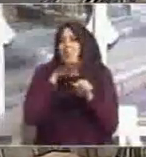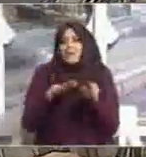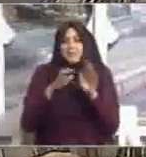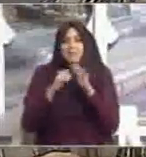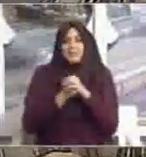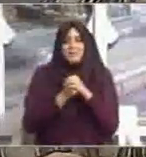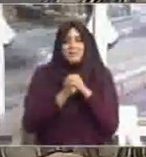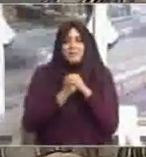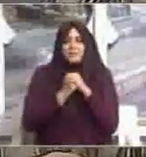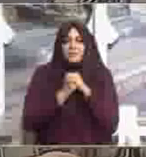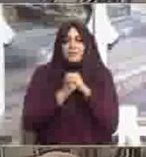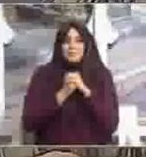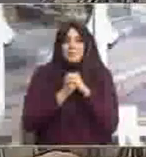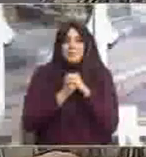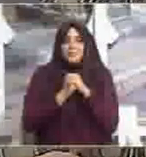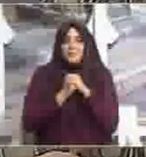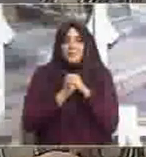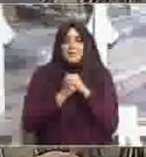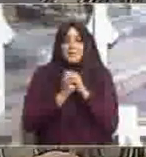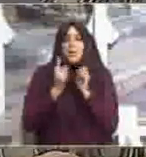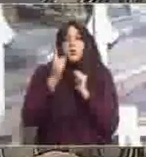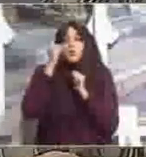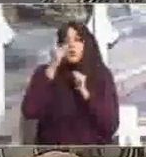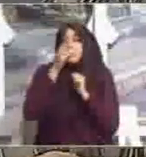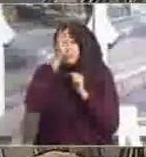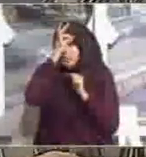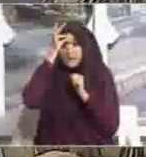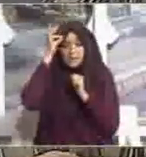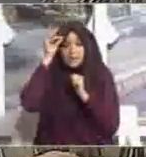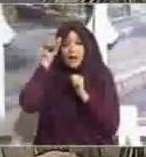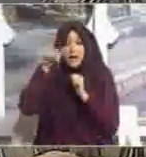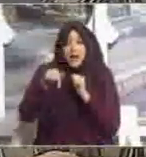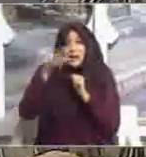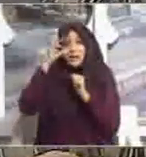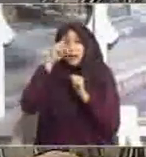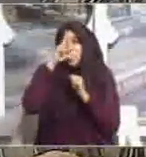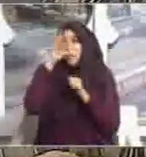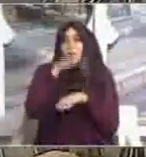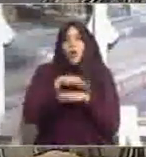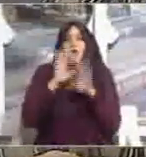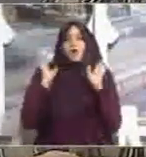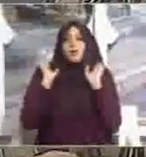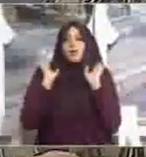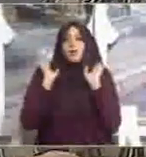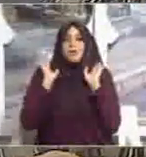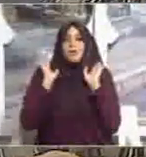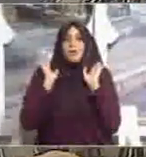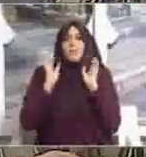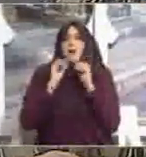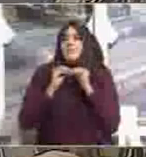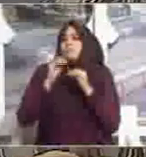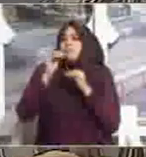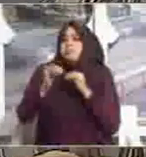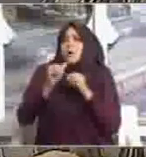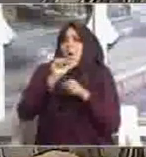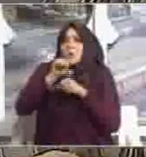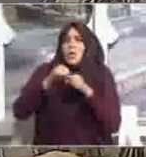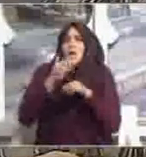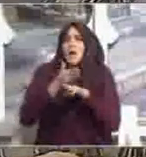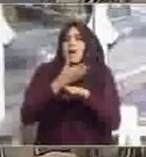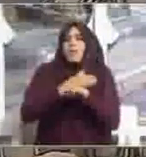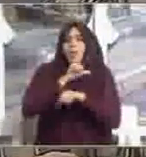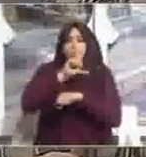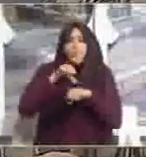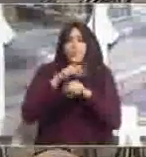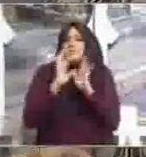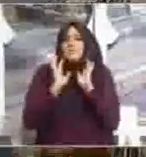هذا. ايه لان ربي سبحانه قدر بان الولد هذا راح يموت. هذا يموت ما عنده ما يتوخر لا ساعه ولا زوج. صح. ما